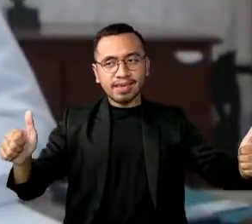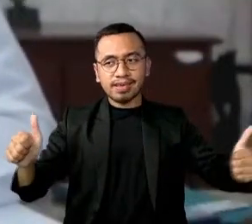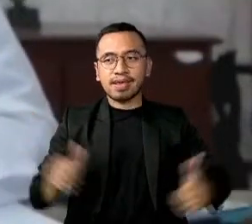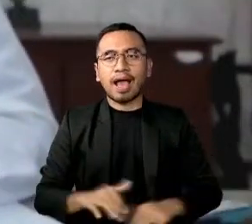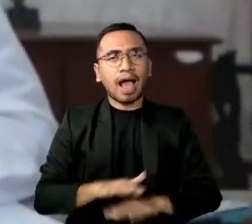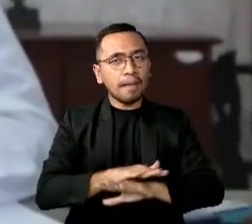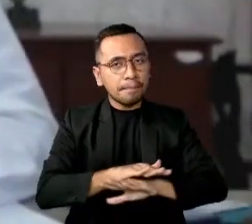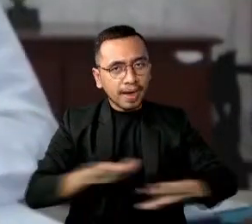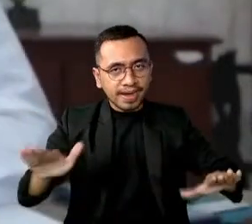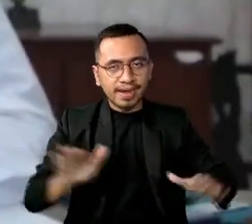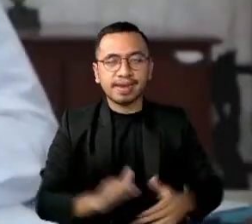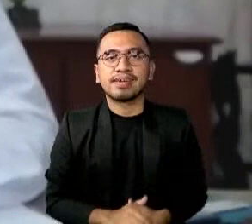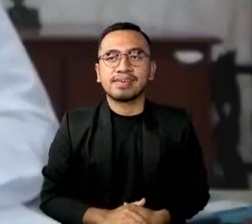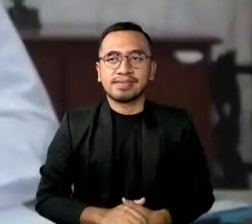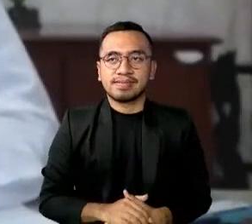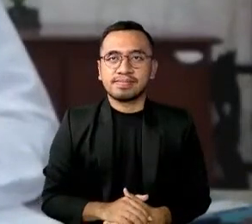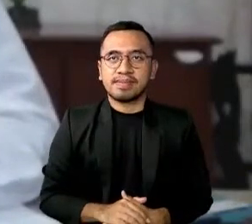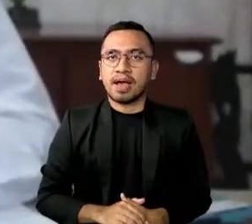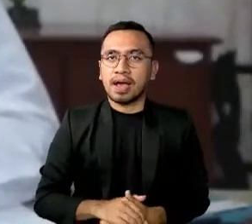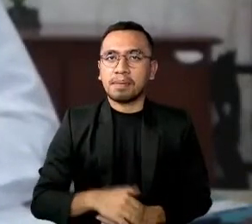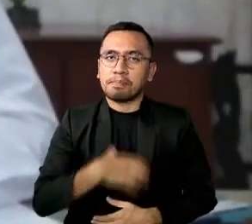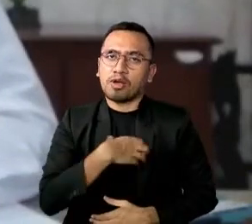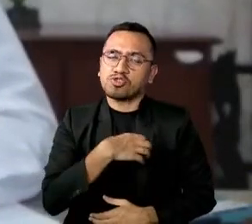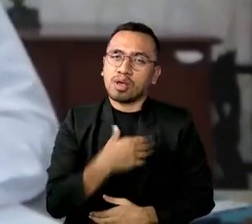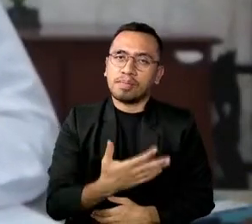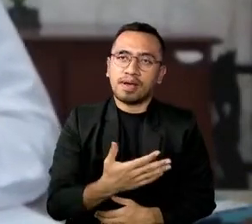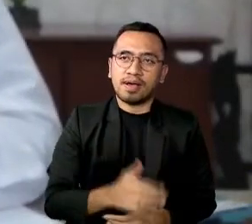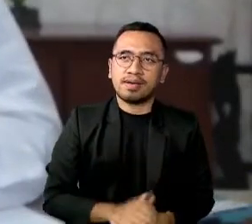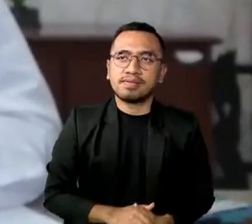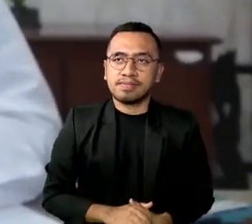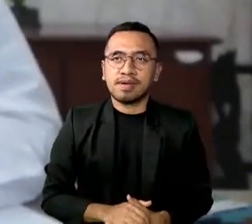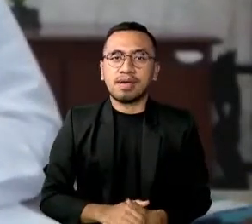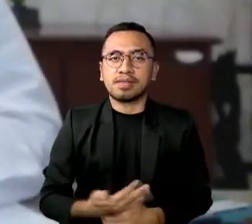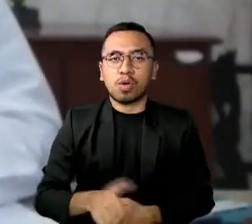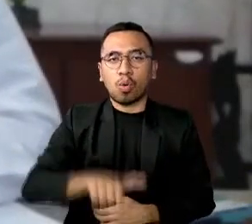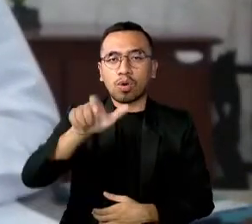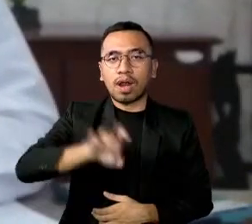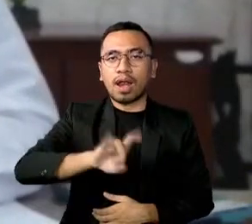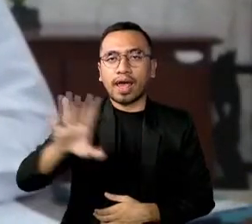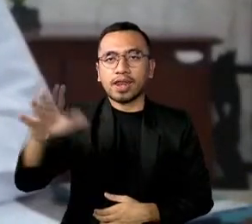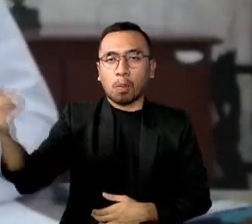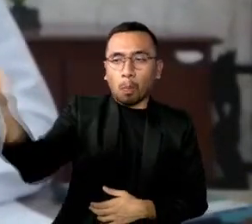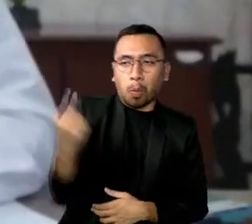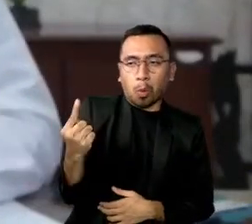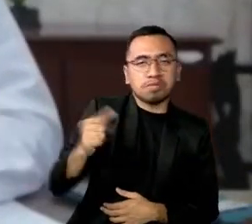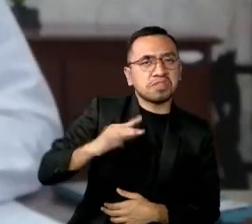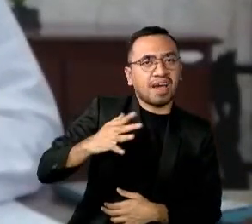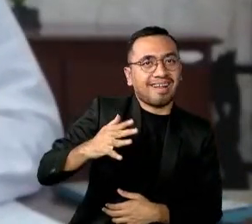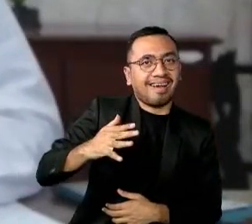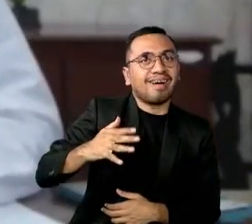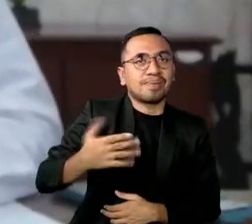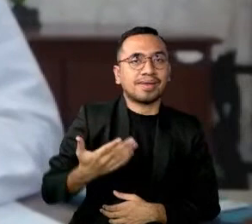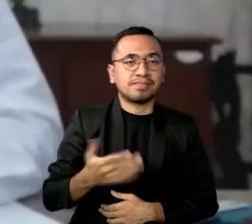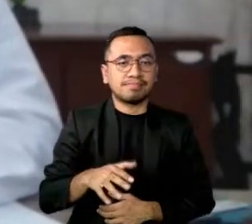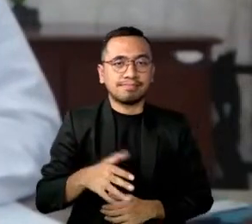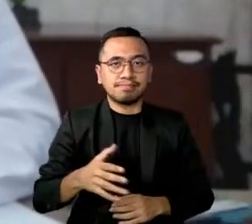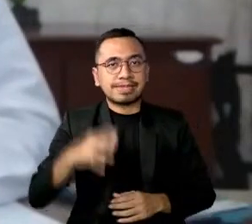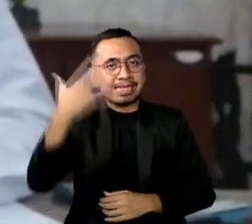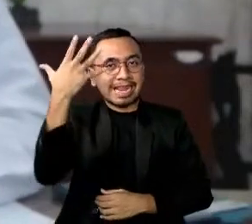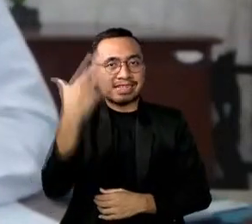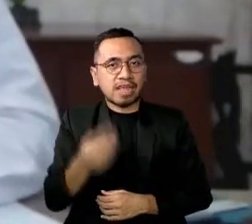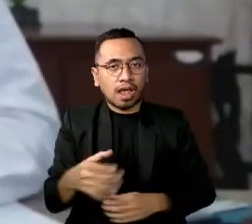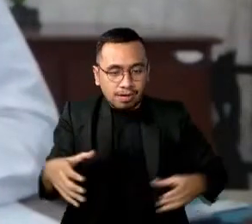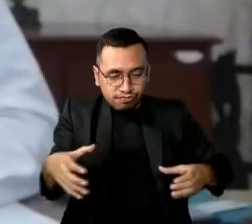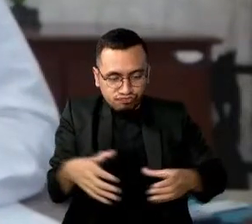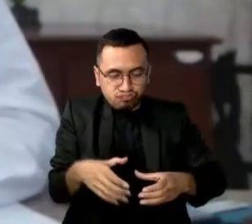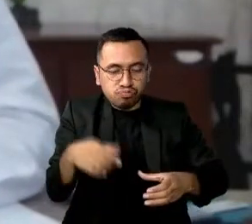relatif lebih sedikit interaksi dengan pihak-pihak lain sehingga sesungguhnya lebih aman dibandingkan